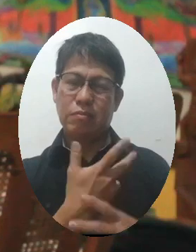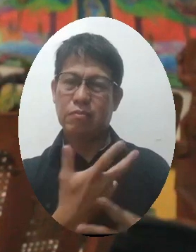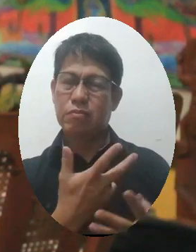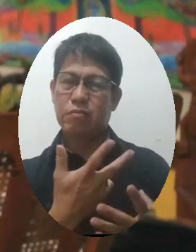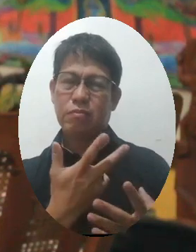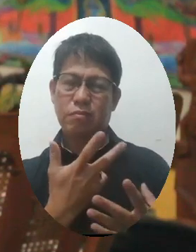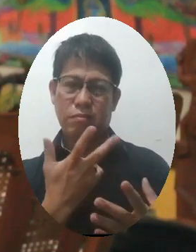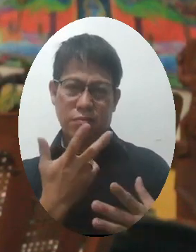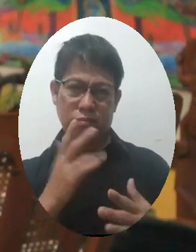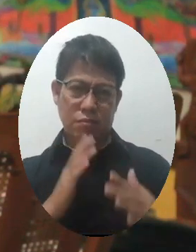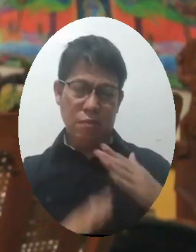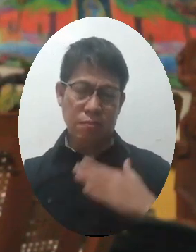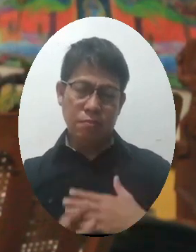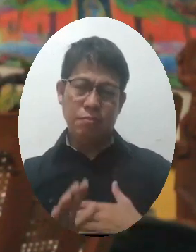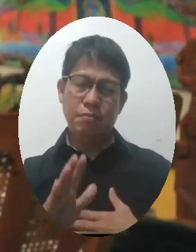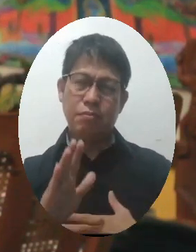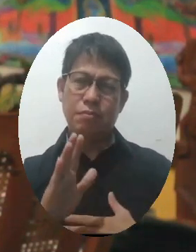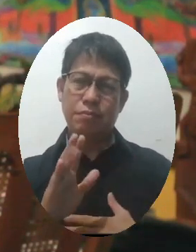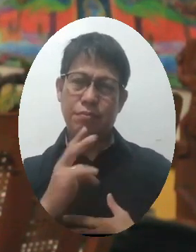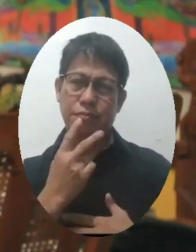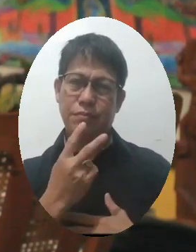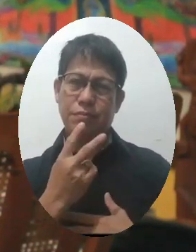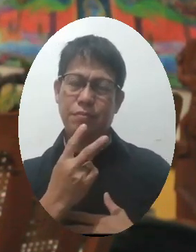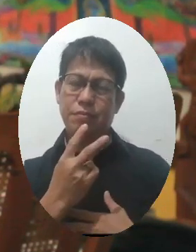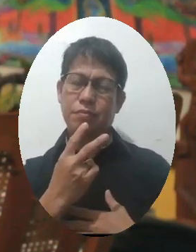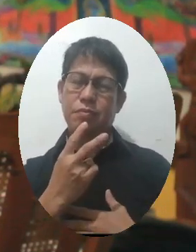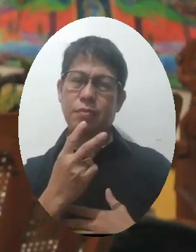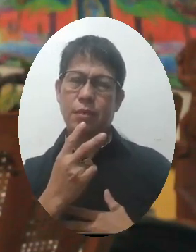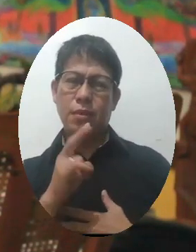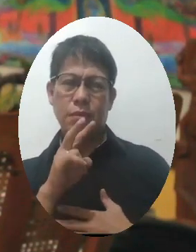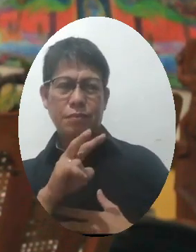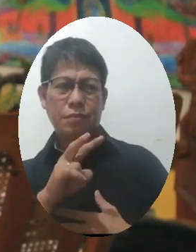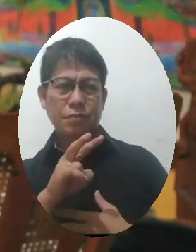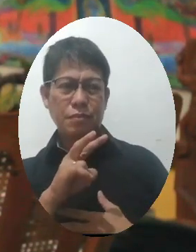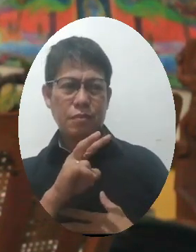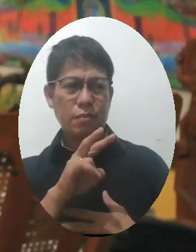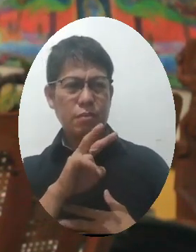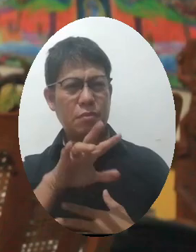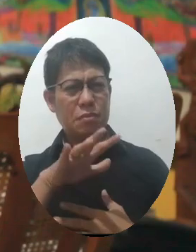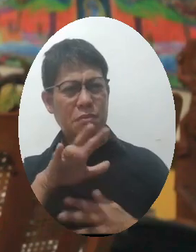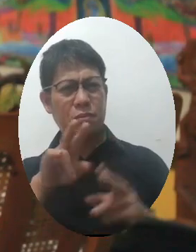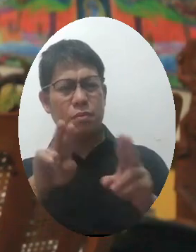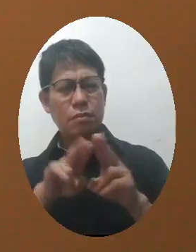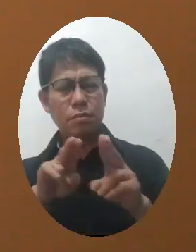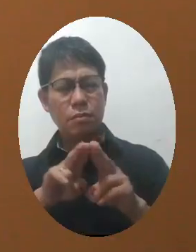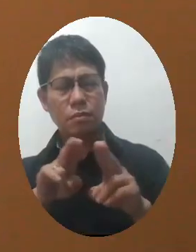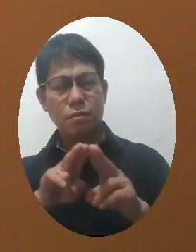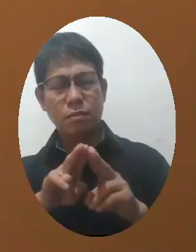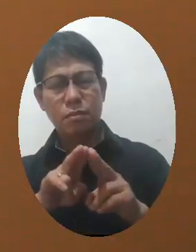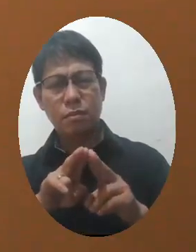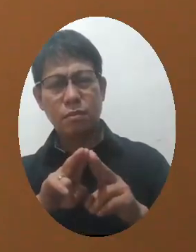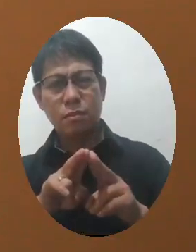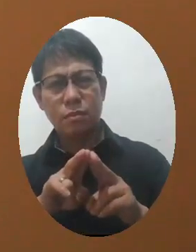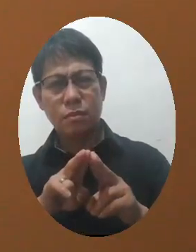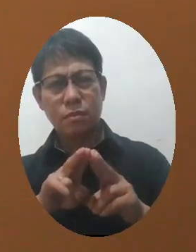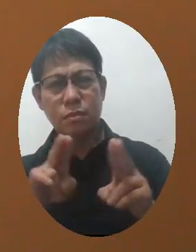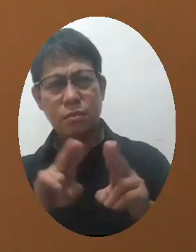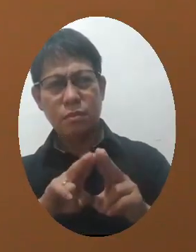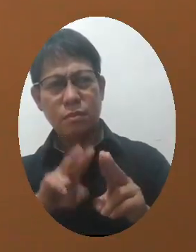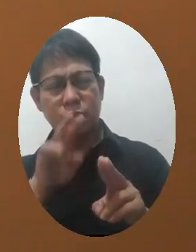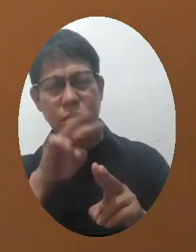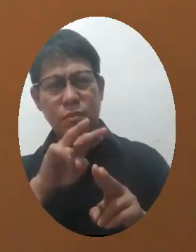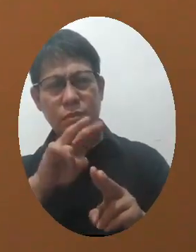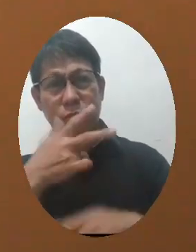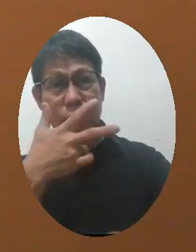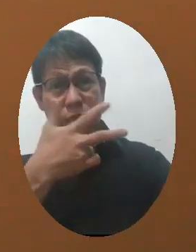ang batang ito. Nang siya ay pinanganak ni Glenda, hindi natin iisipin na siya ay mayroong problema. Nung